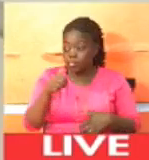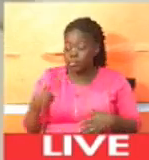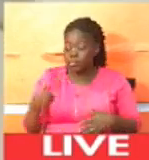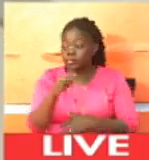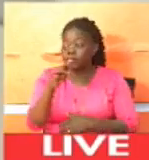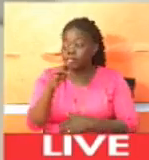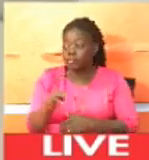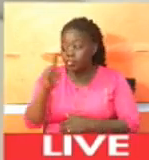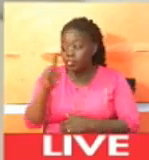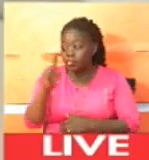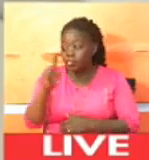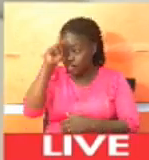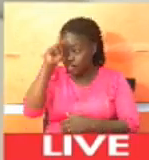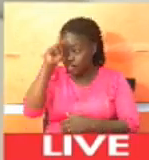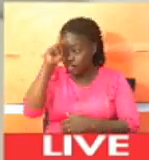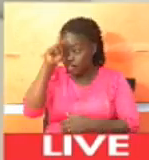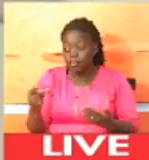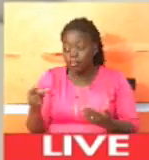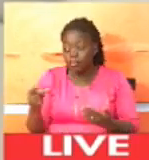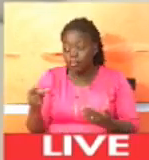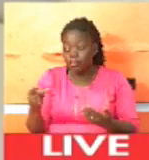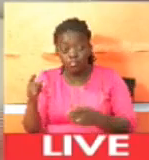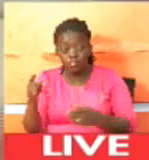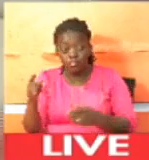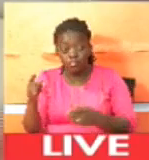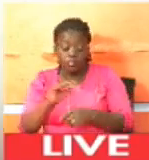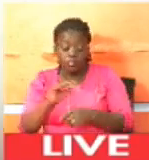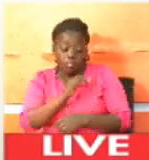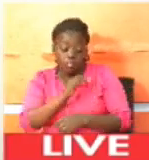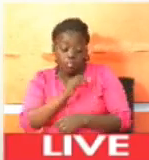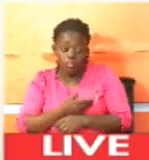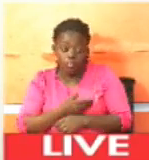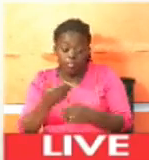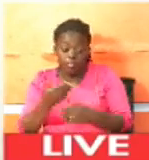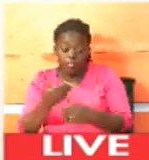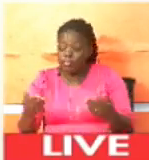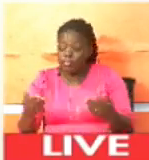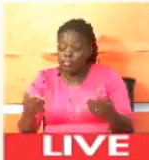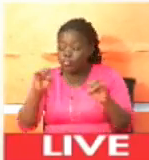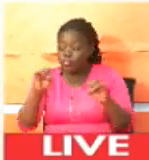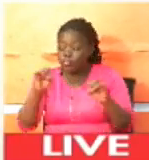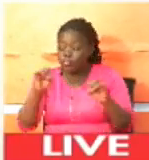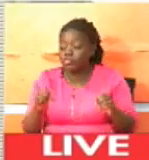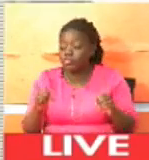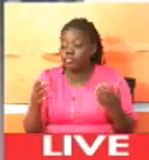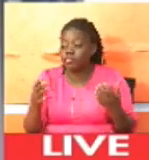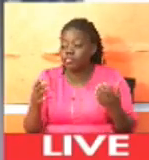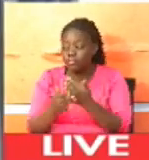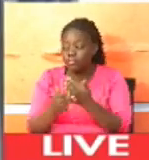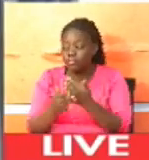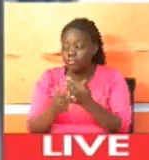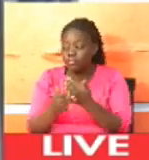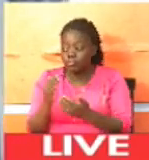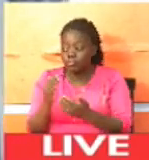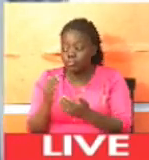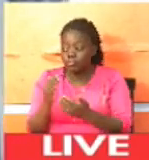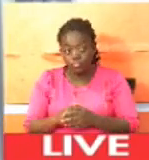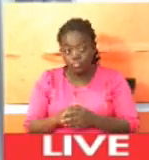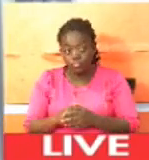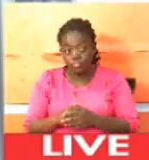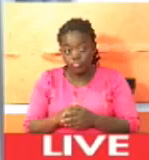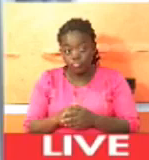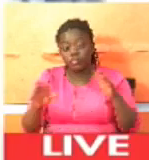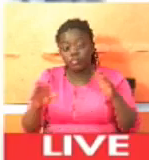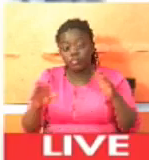w'ekyalo Soweto Kayongo asangiddwawo n'owabakyala Farida Namayanja nga bagezaako okumubodaaboda. Okusinziira omukyala nga